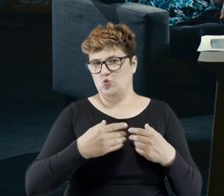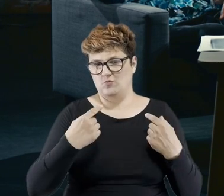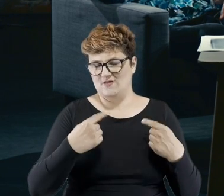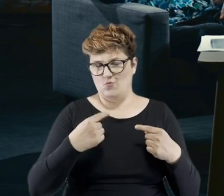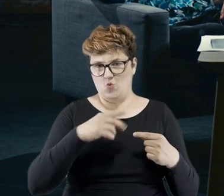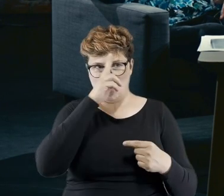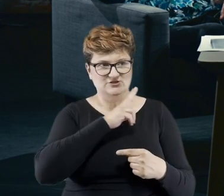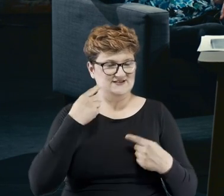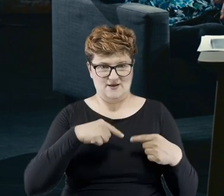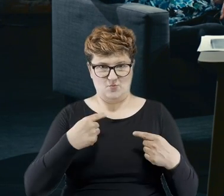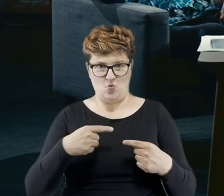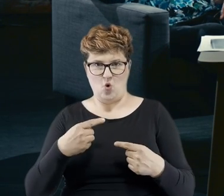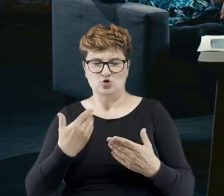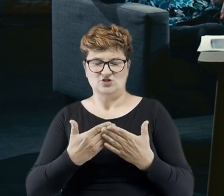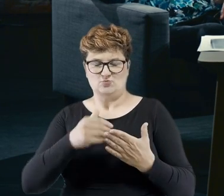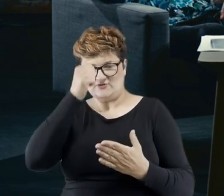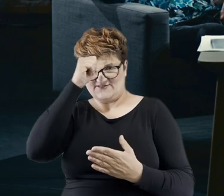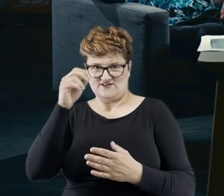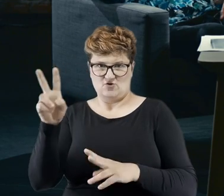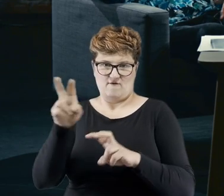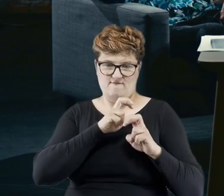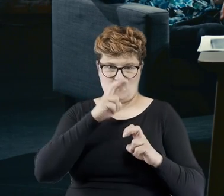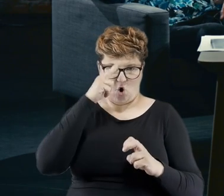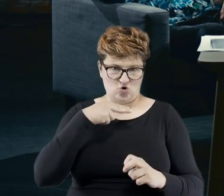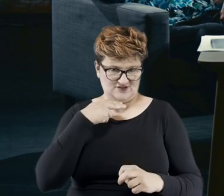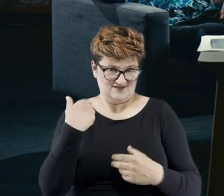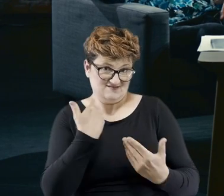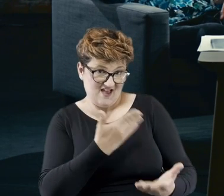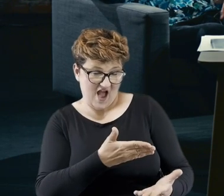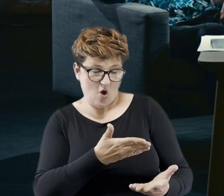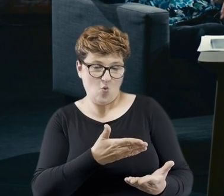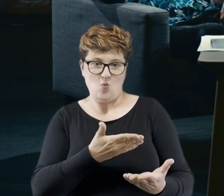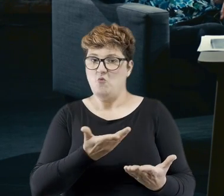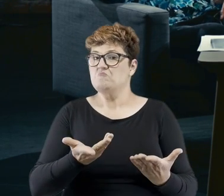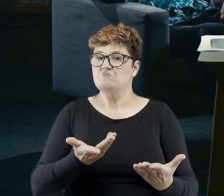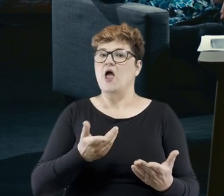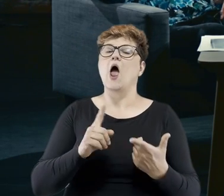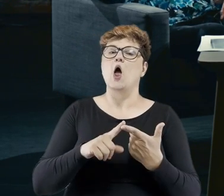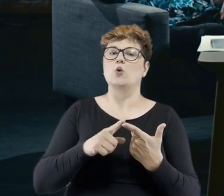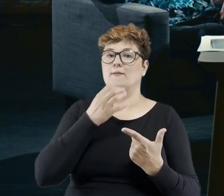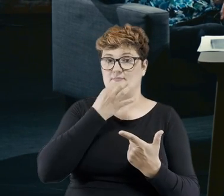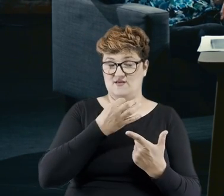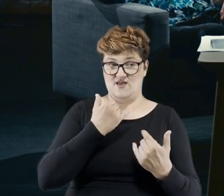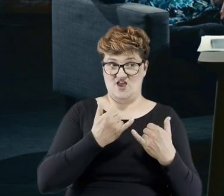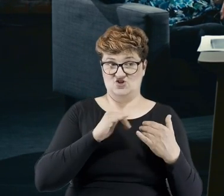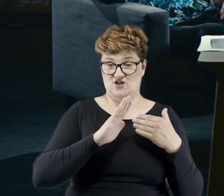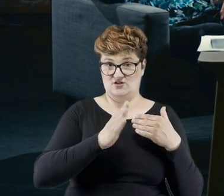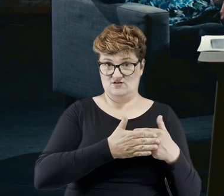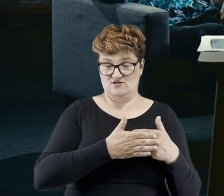ojcu? Czy to ojciec jej dał to nazwisko? A po drugie, dlaczego teraz cały czas, no, jeżeli ona była